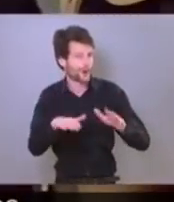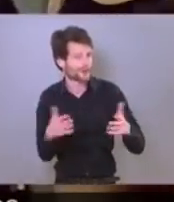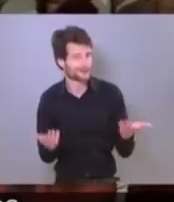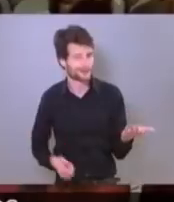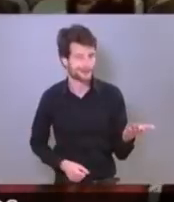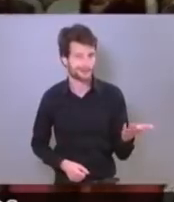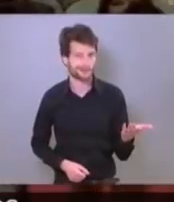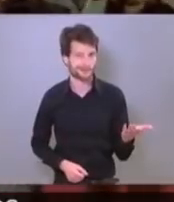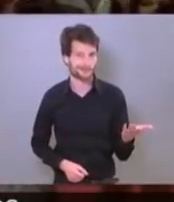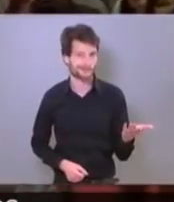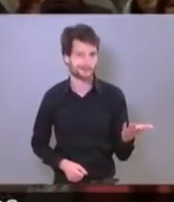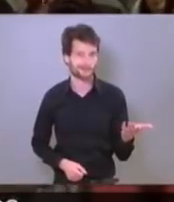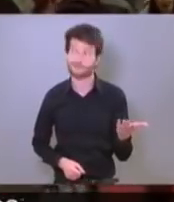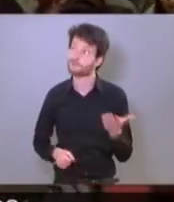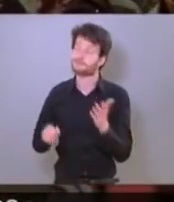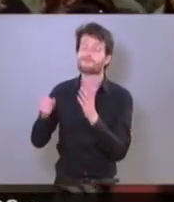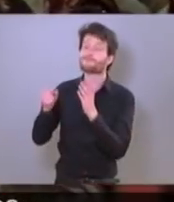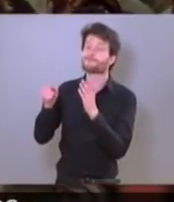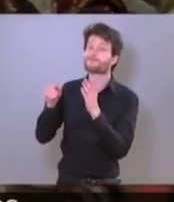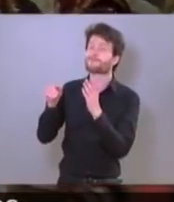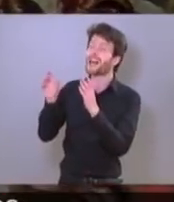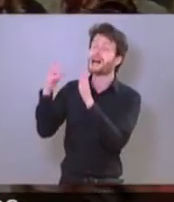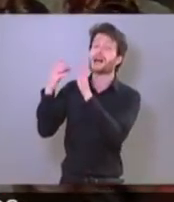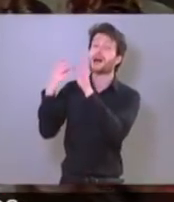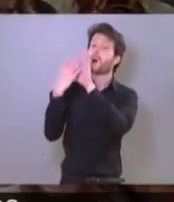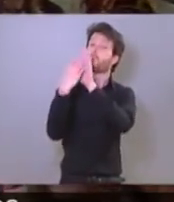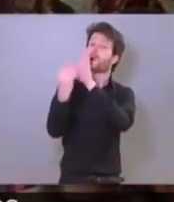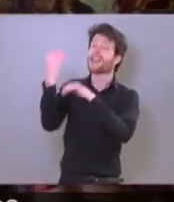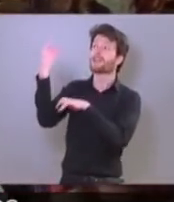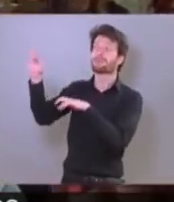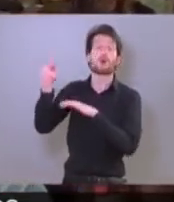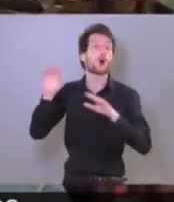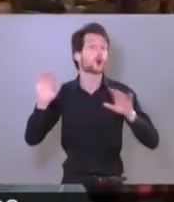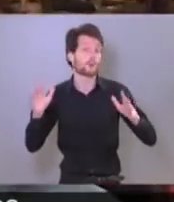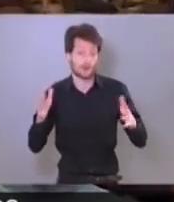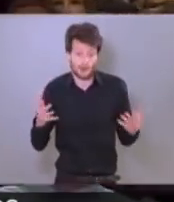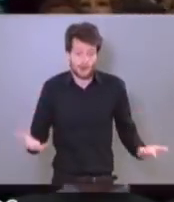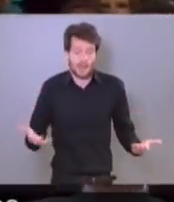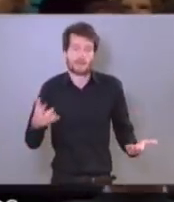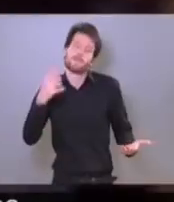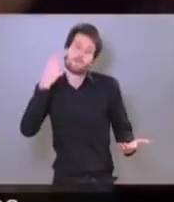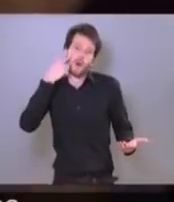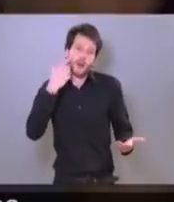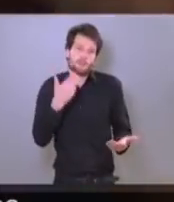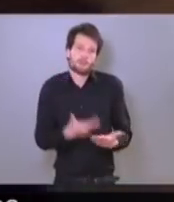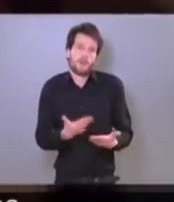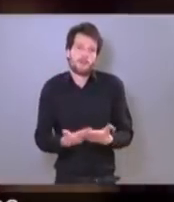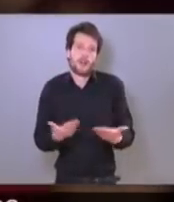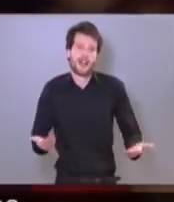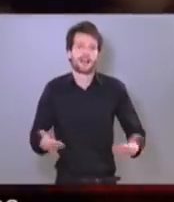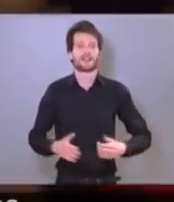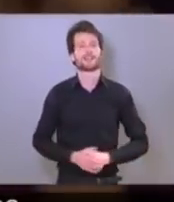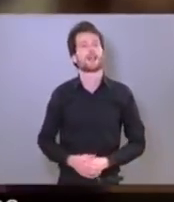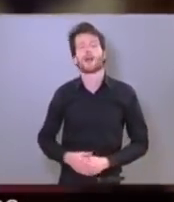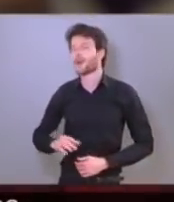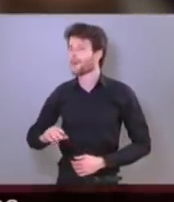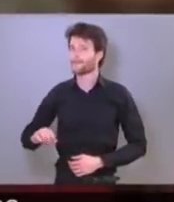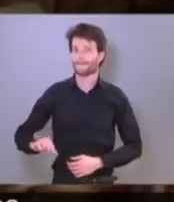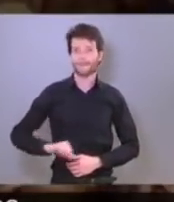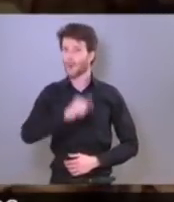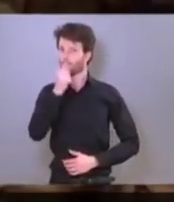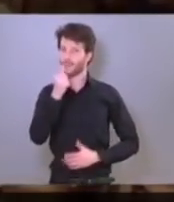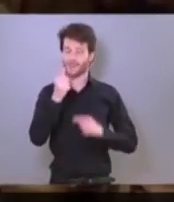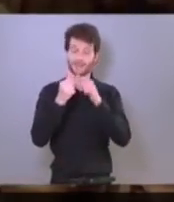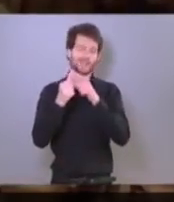Comment ça marche, leur modèle? Vous l'avez sous les yeux. Premièrement, le fond du fond,